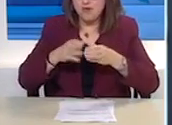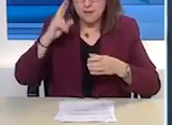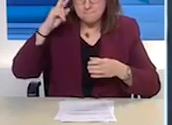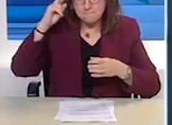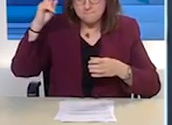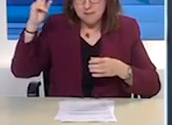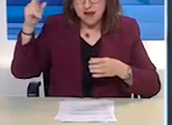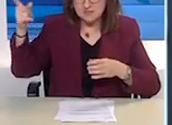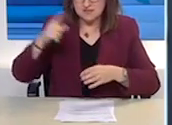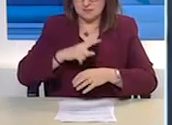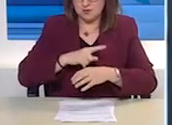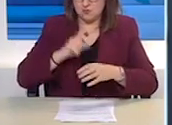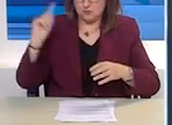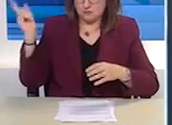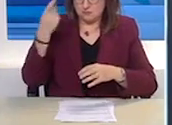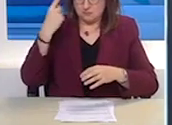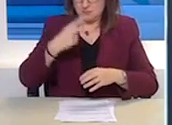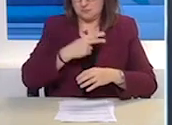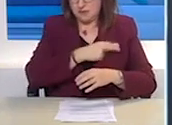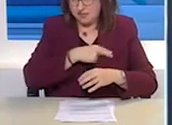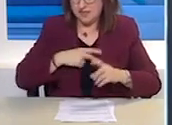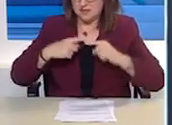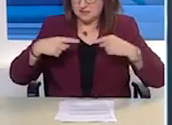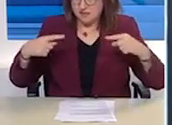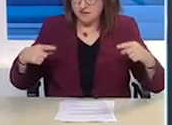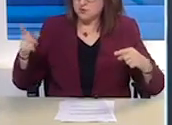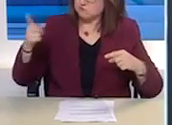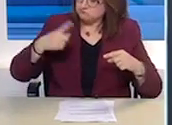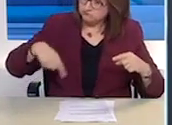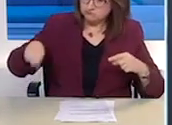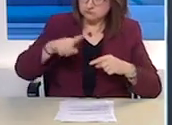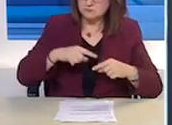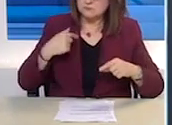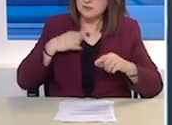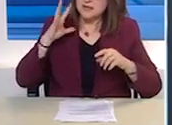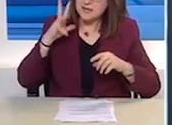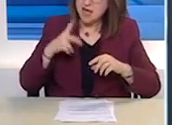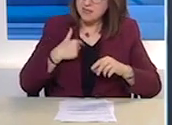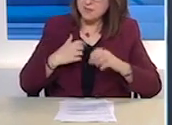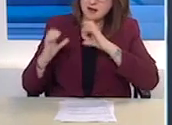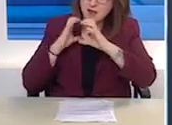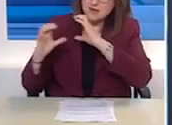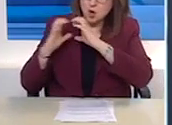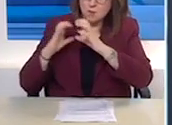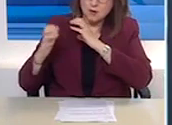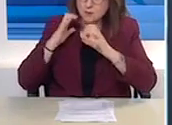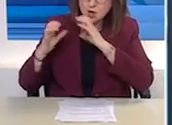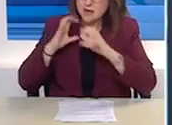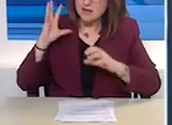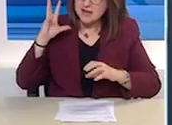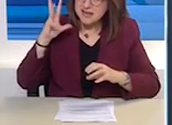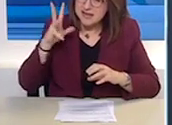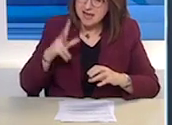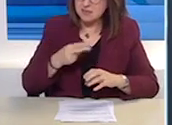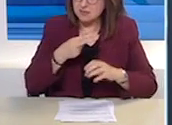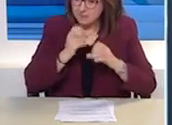οποία φυσικά και έχει δημιουργήσει τις προϋποθέσεις και μιλούμε σχεδόν καθημερινά μαζί τους για να υπάρχει αυτή η δυνατότητα και του